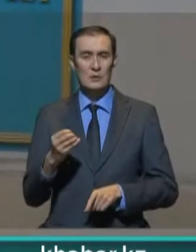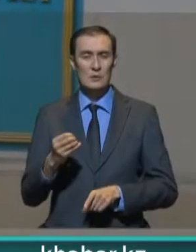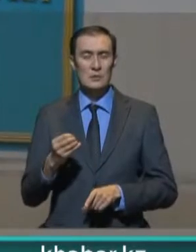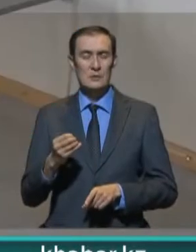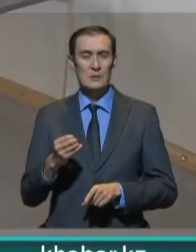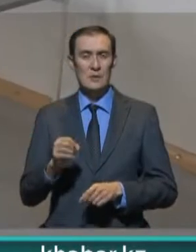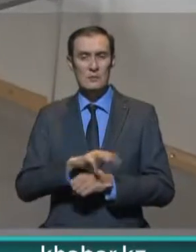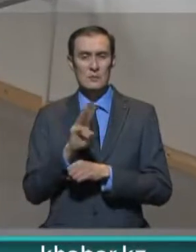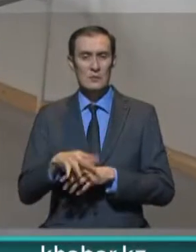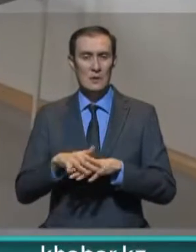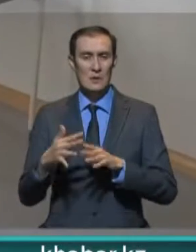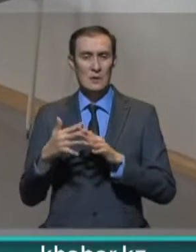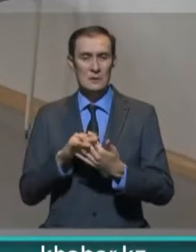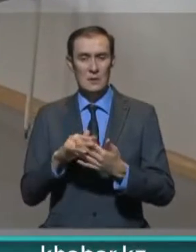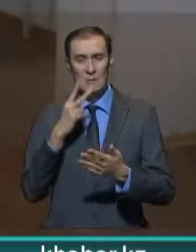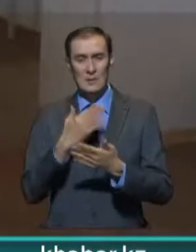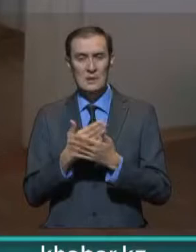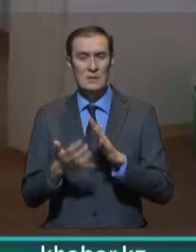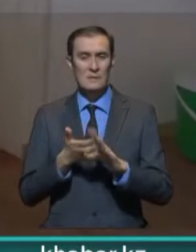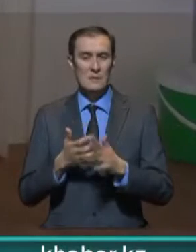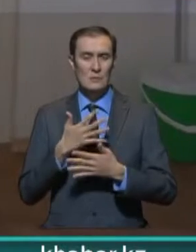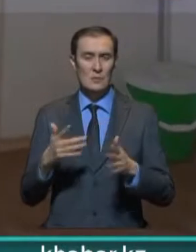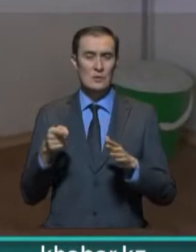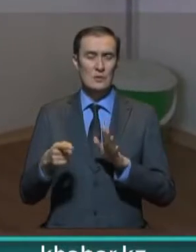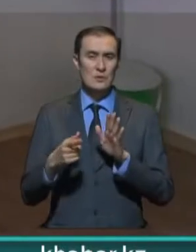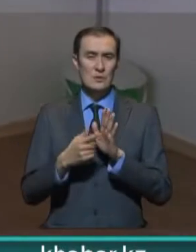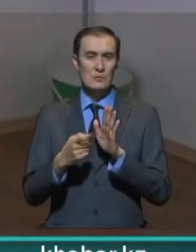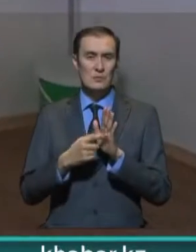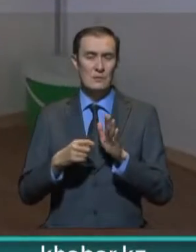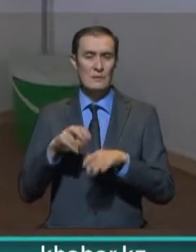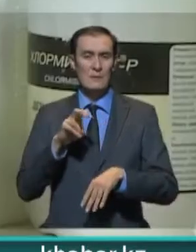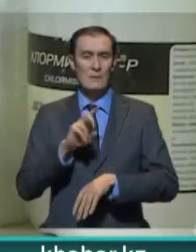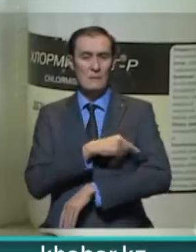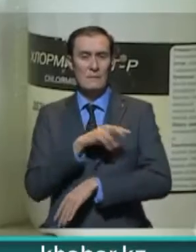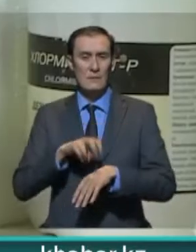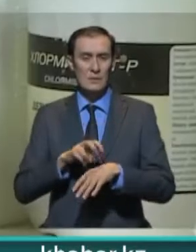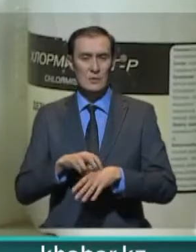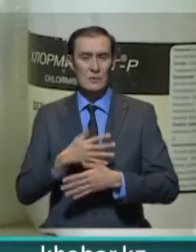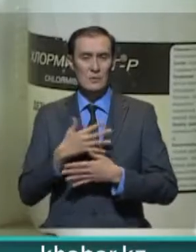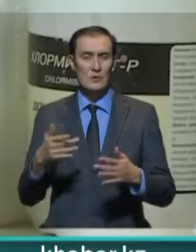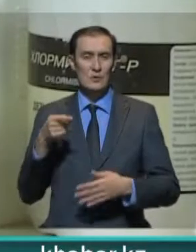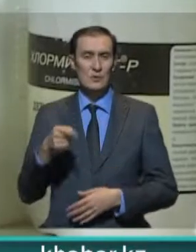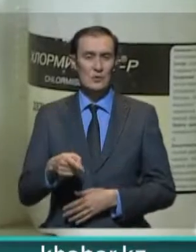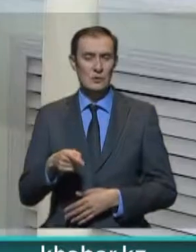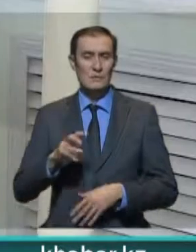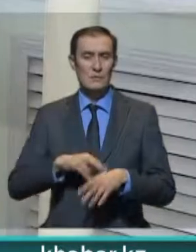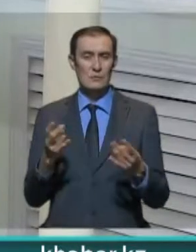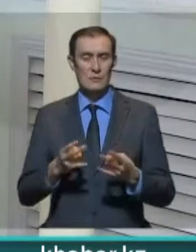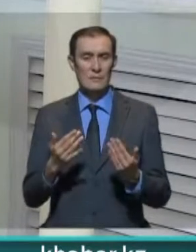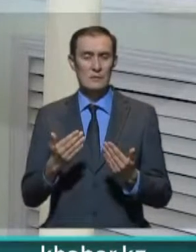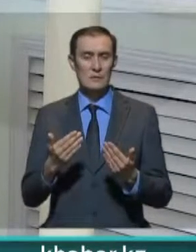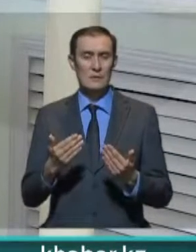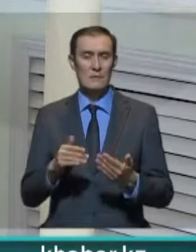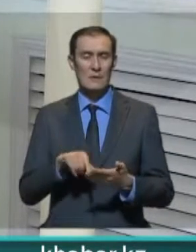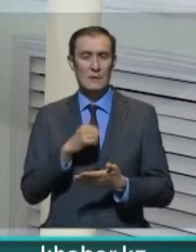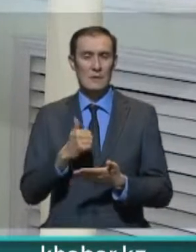кадрового обеспечения на селе показал дефицит свыше 1700 медицинских работников, в том числе свыше 1000 врачей. Отвечая на вопросы